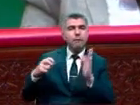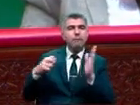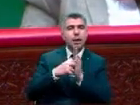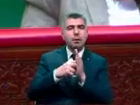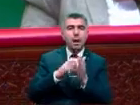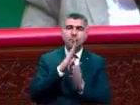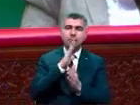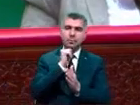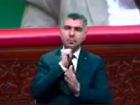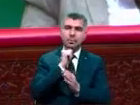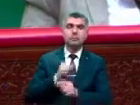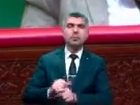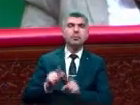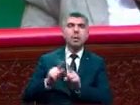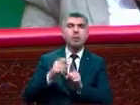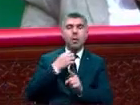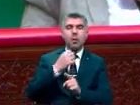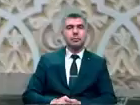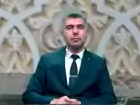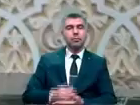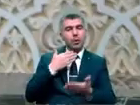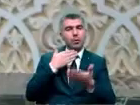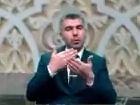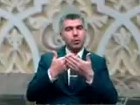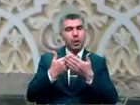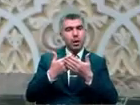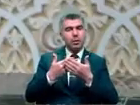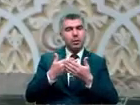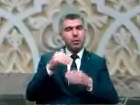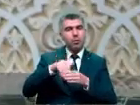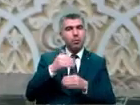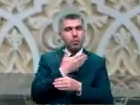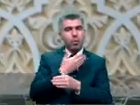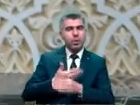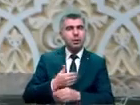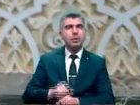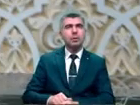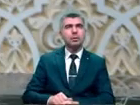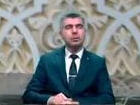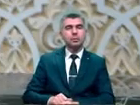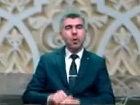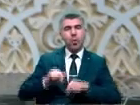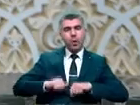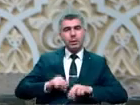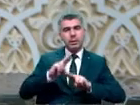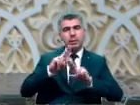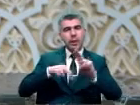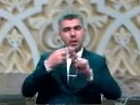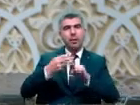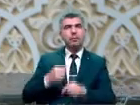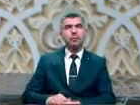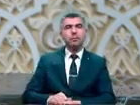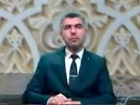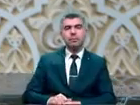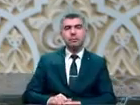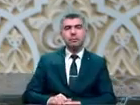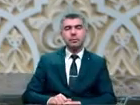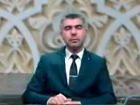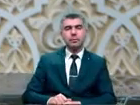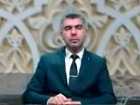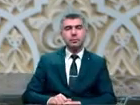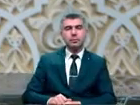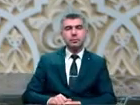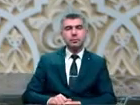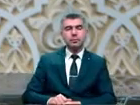شنغل. على هذا الاساس اسائل. شكرا سيد المستشار. سيد رئيس تفضلوا سيد الوزير. شكرا سيد